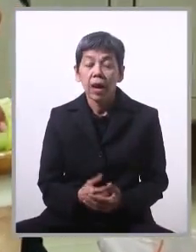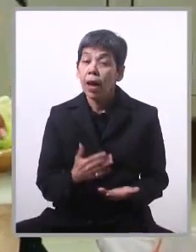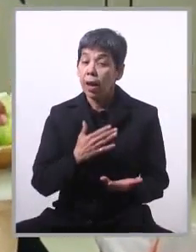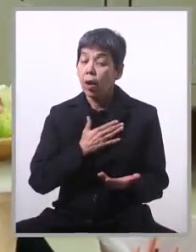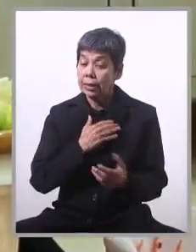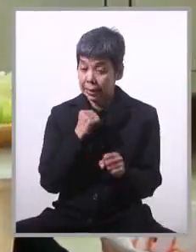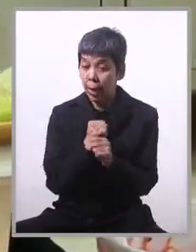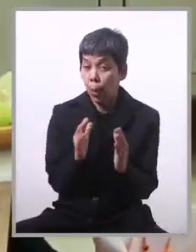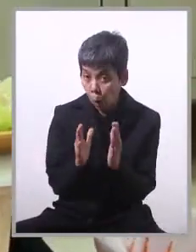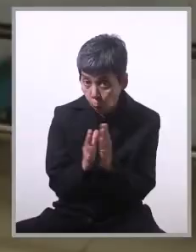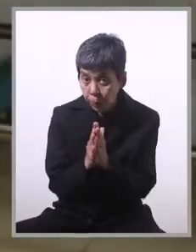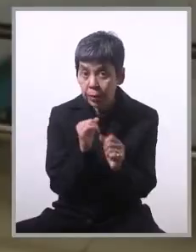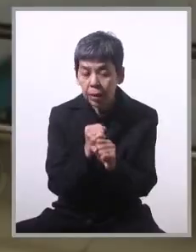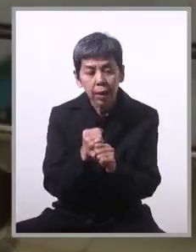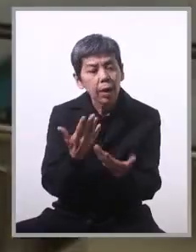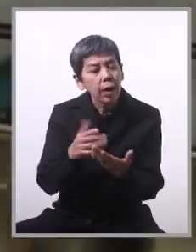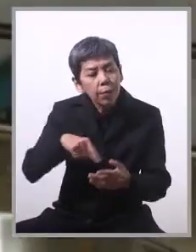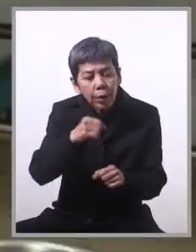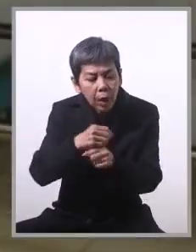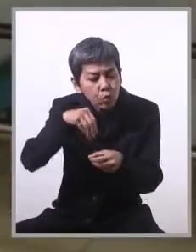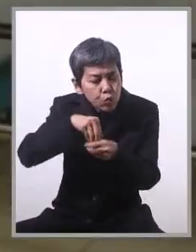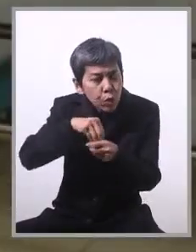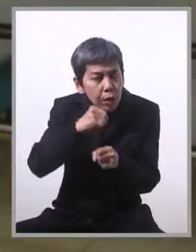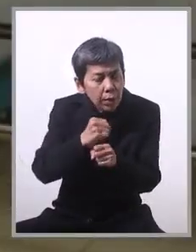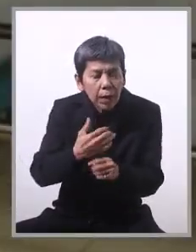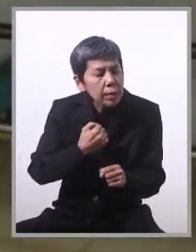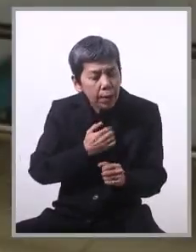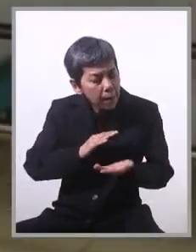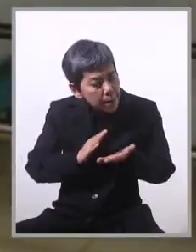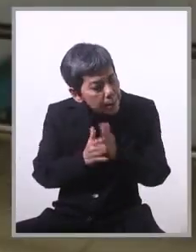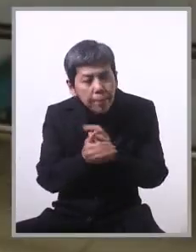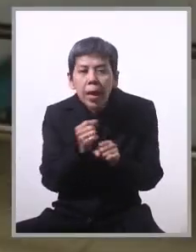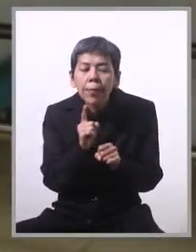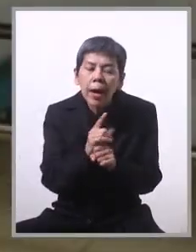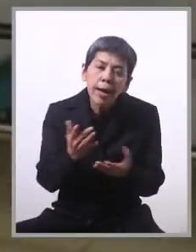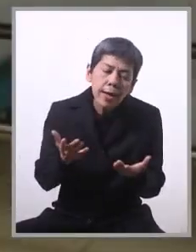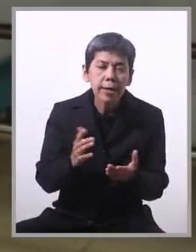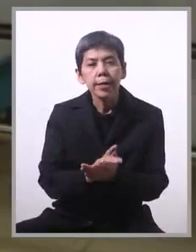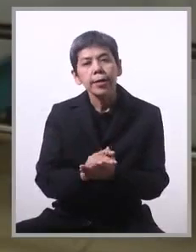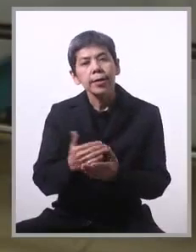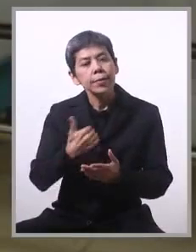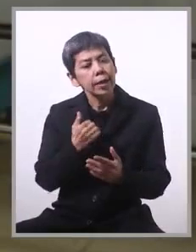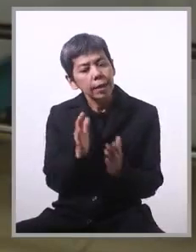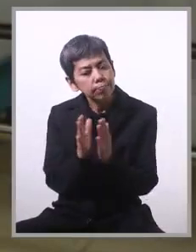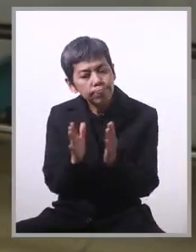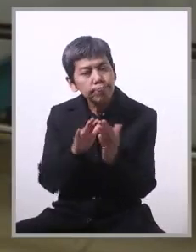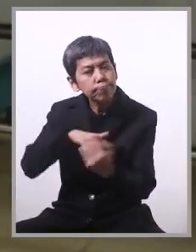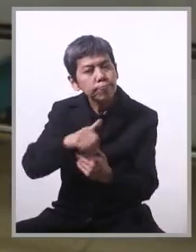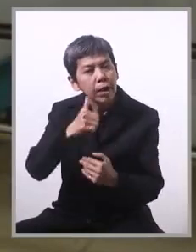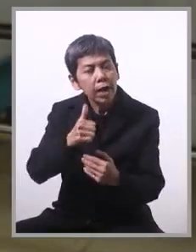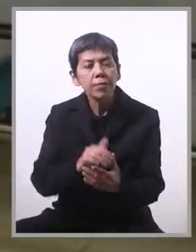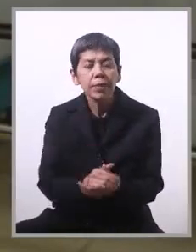การที่เราจะทำงานร่วมกับผู้พี่ๆที่เคยทำงานมาก่อนเนี่ยเราควรจะทำตัวยังไงบ้างให้เขาเอ็นดูเราหรือว่าให้เข้ากับเขา